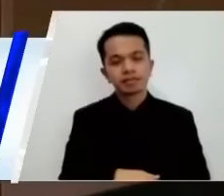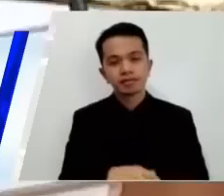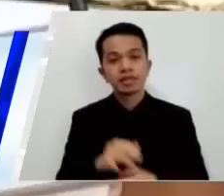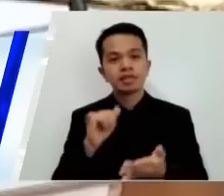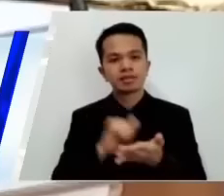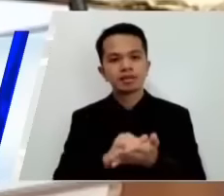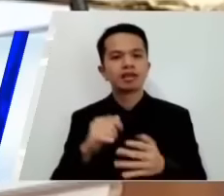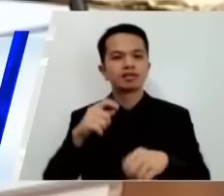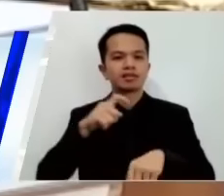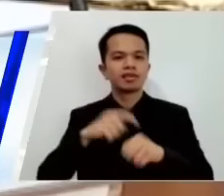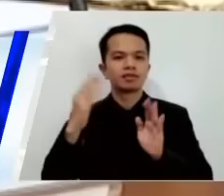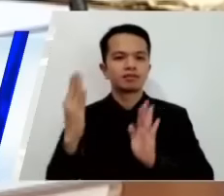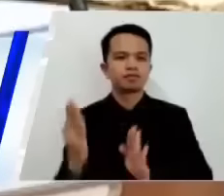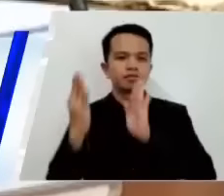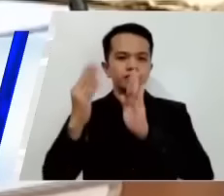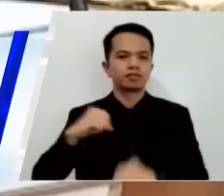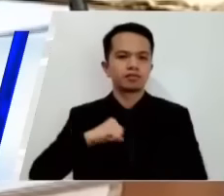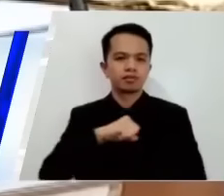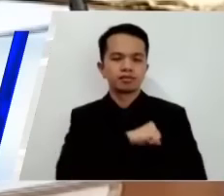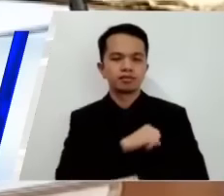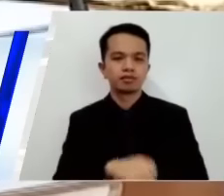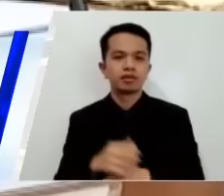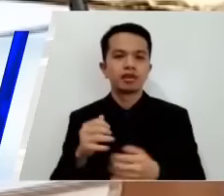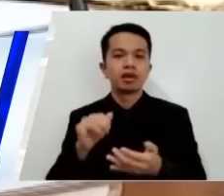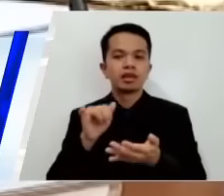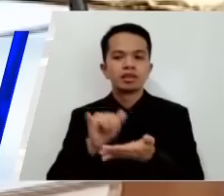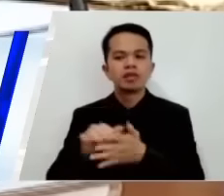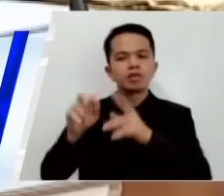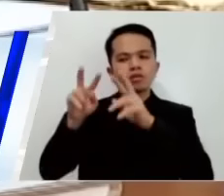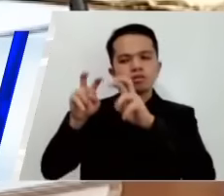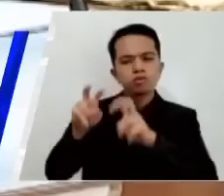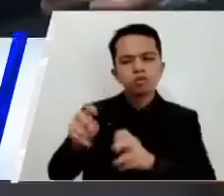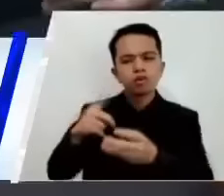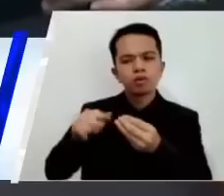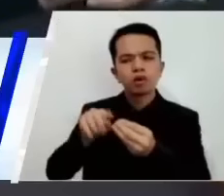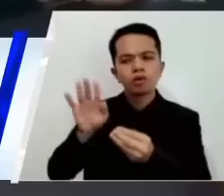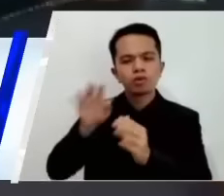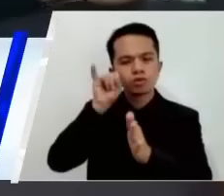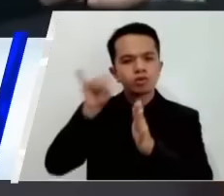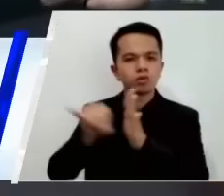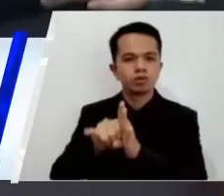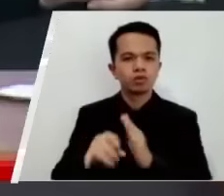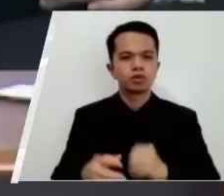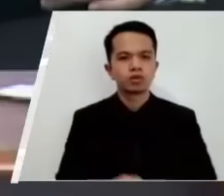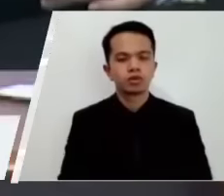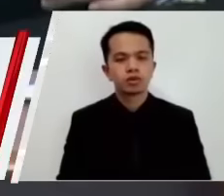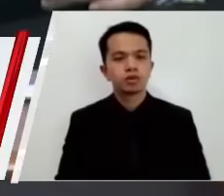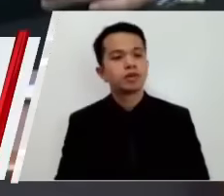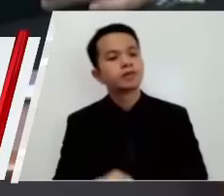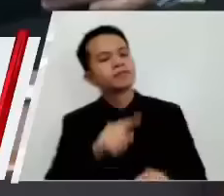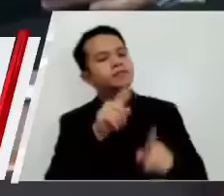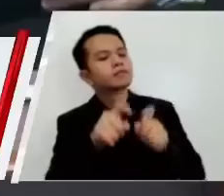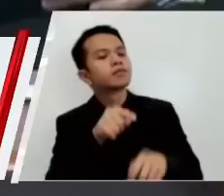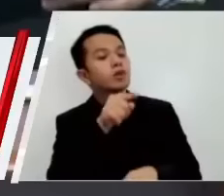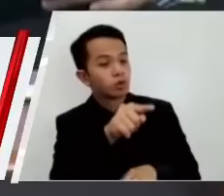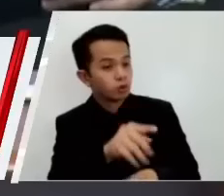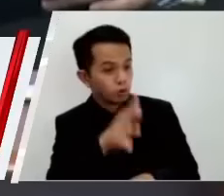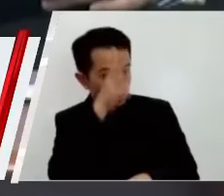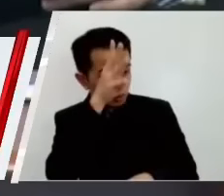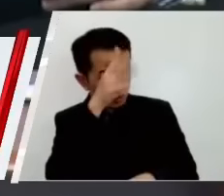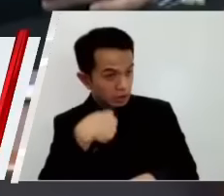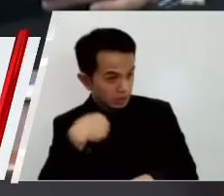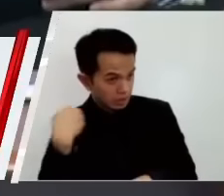sa Senado, kung saan inungkat ang mga tanong tungkol sa kanyang pagkakakilanlan. Ang tatay niyo po ba ay Chinese,